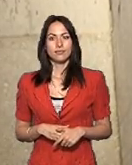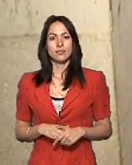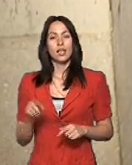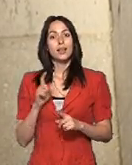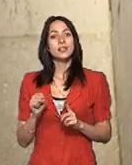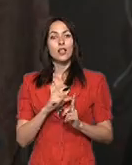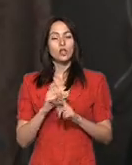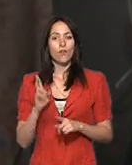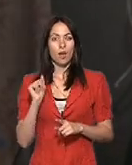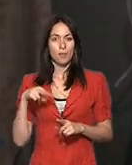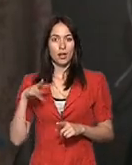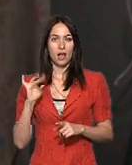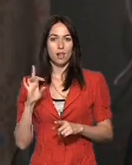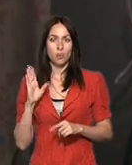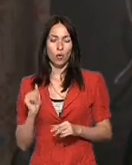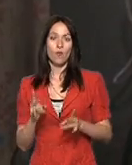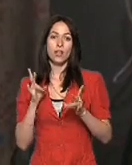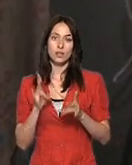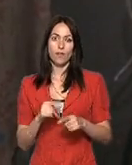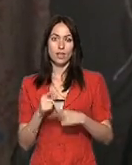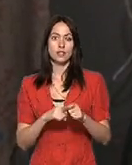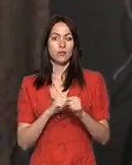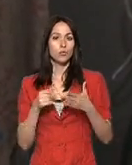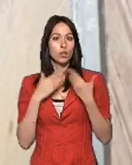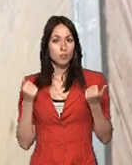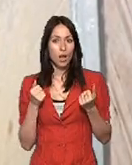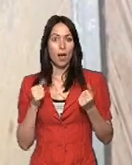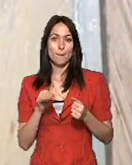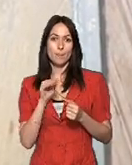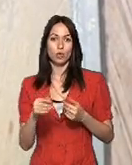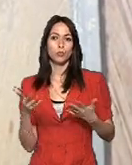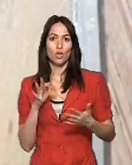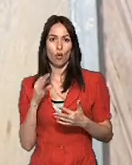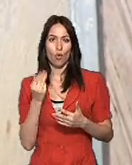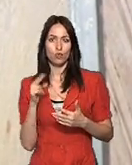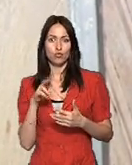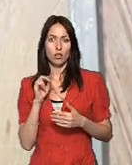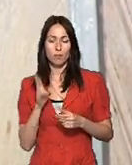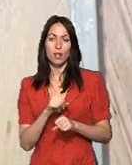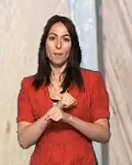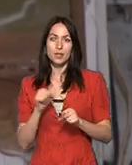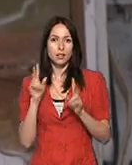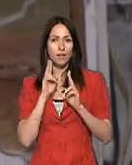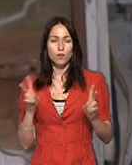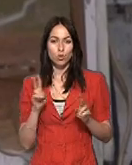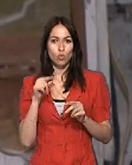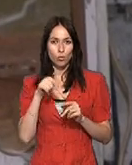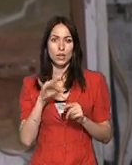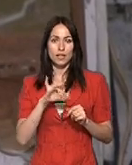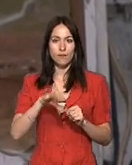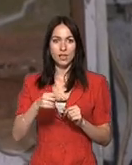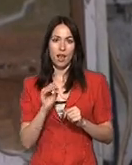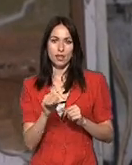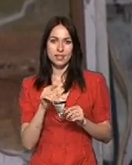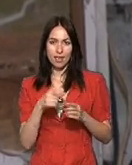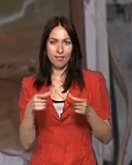За словами Калмикової, травмованих внаслідок вибуху немає. Банкомат, який належить Ощадбанку, підірвали невідомою речовиною та викрали касети